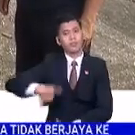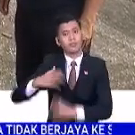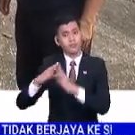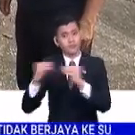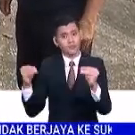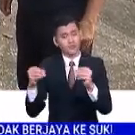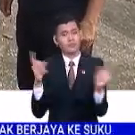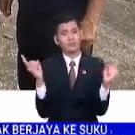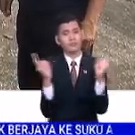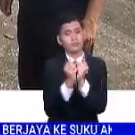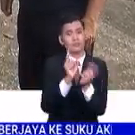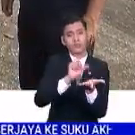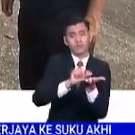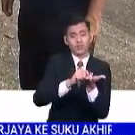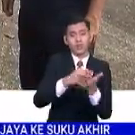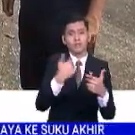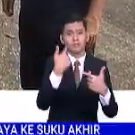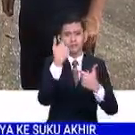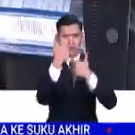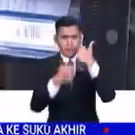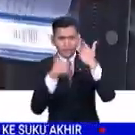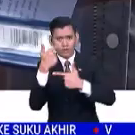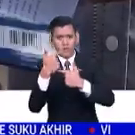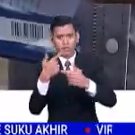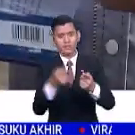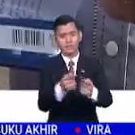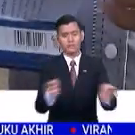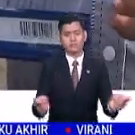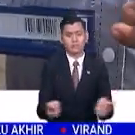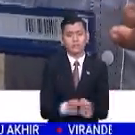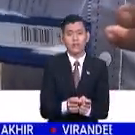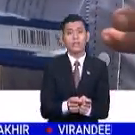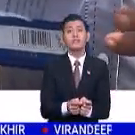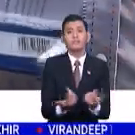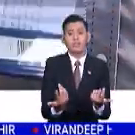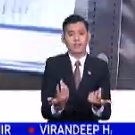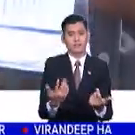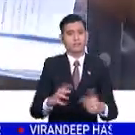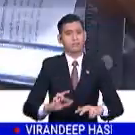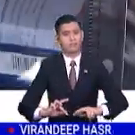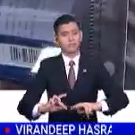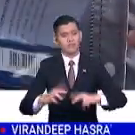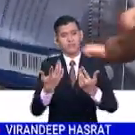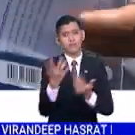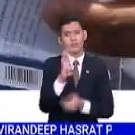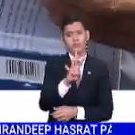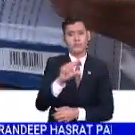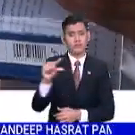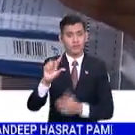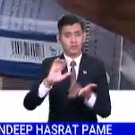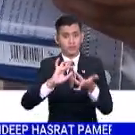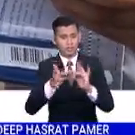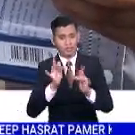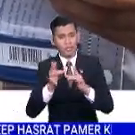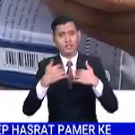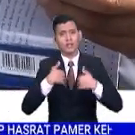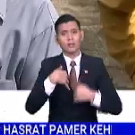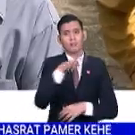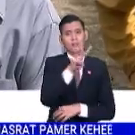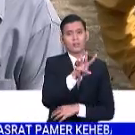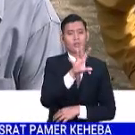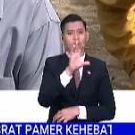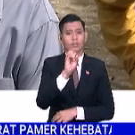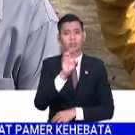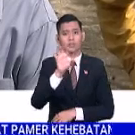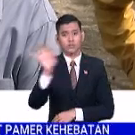Beliau ditemui media selepas meninjau tapak naik taraf jalur lebar 4G di Kampung Payung Setiu. Dalam pada itu, sebanyak